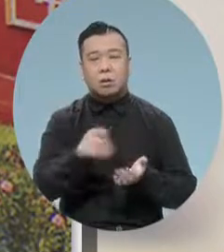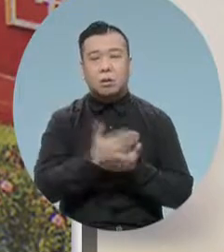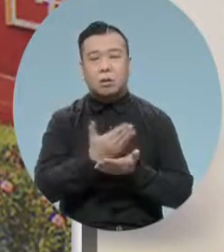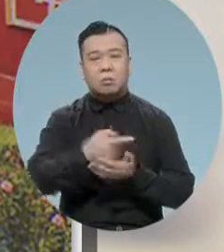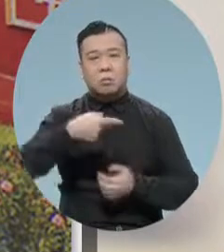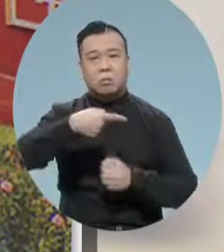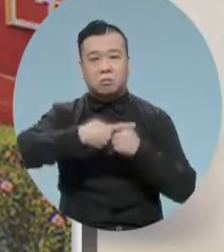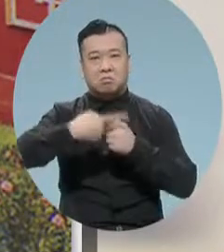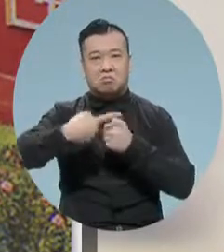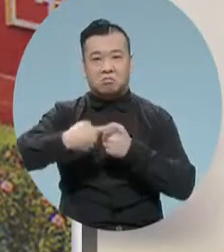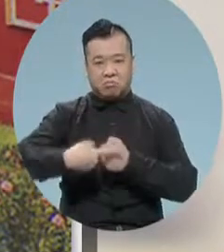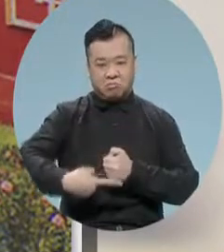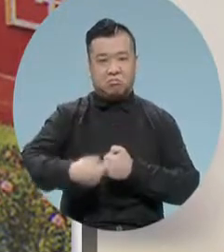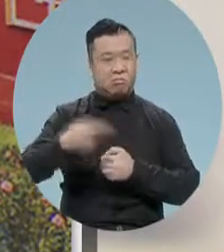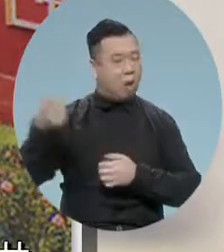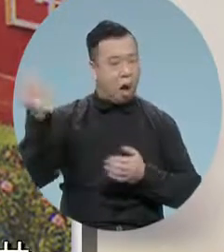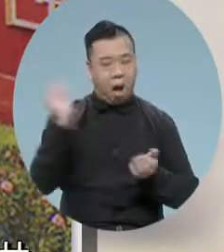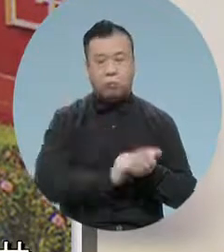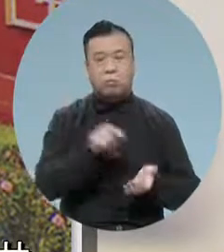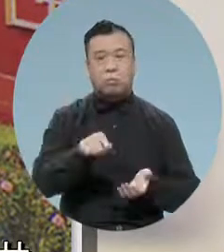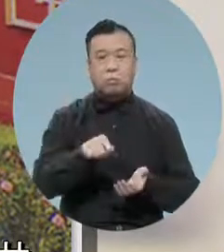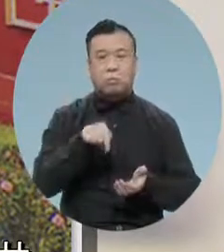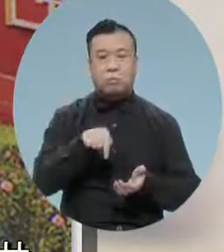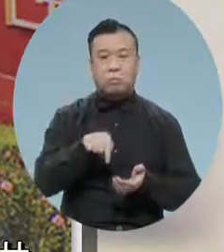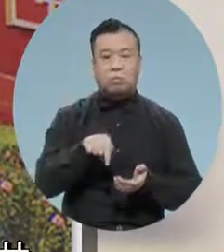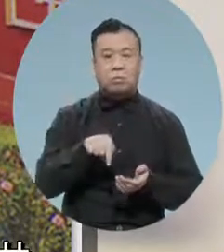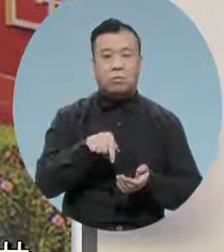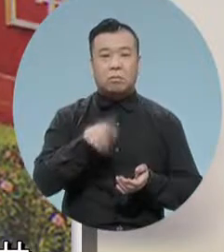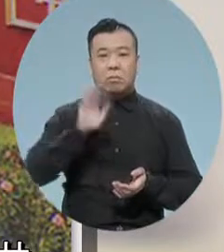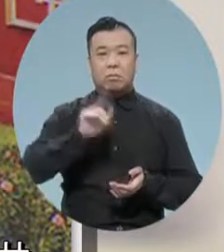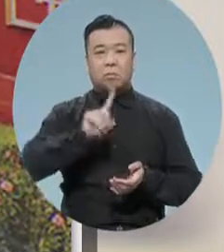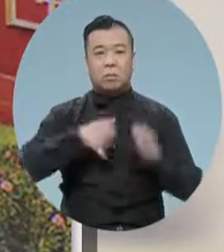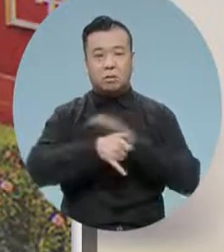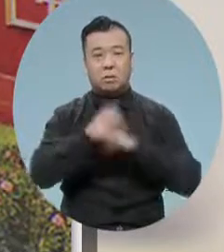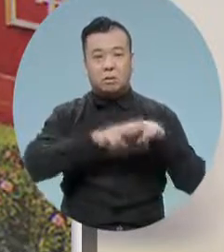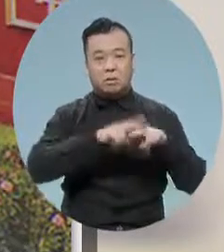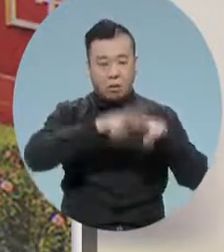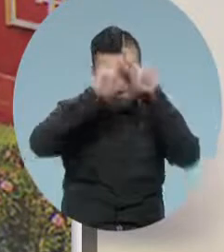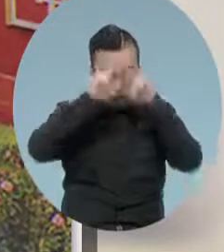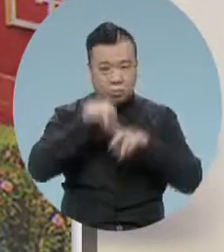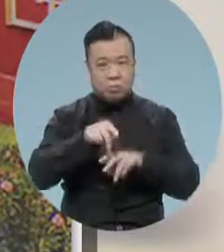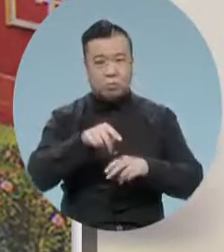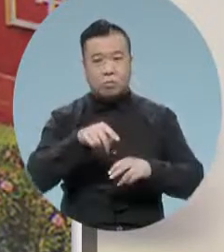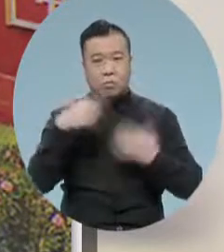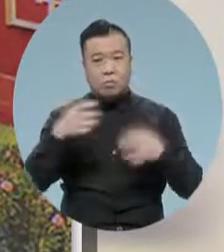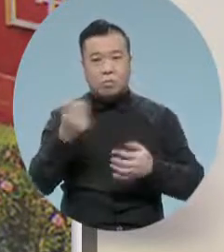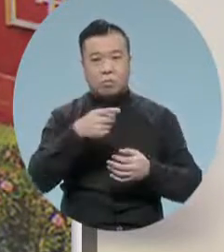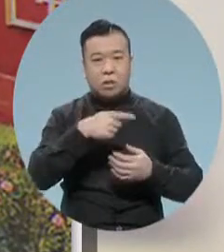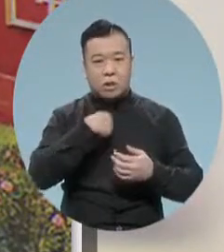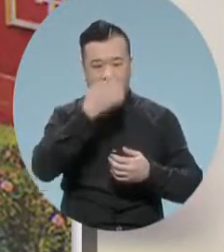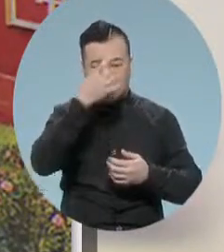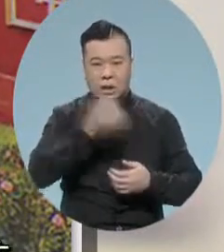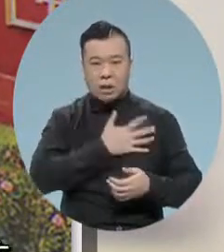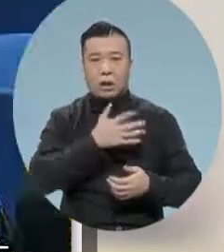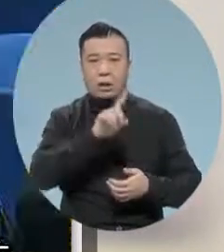一的。他從來都是考第一，一個這樣背景的人是可以加入中共，而且隨時願意為他的民族而